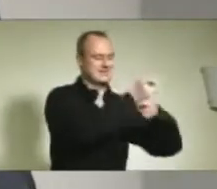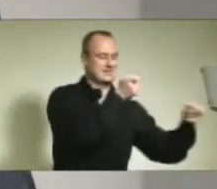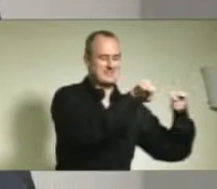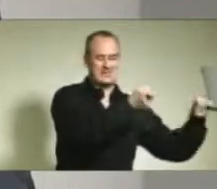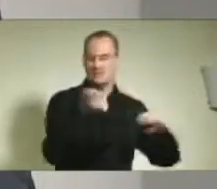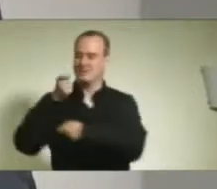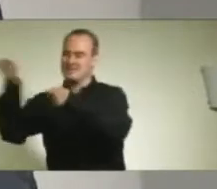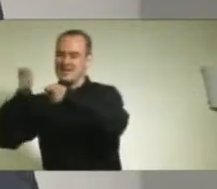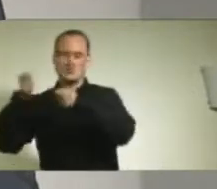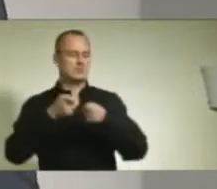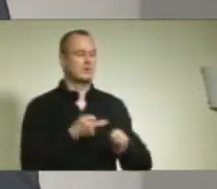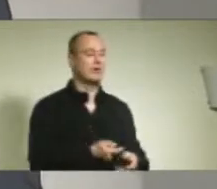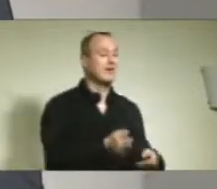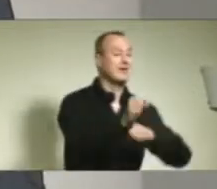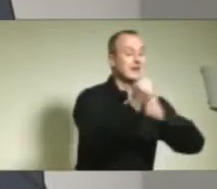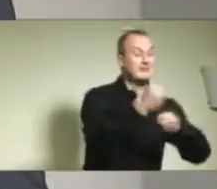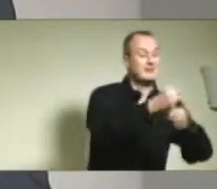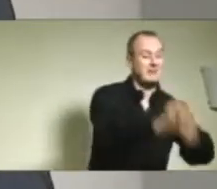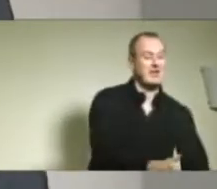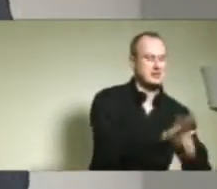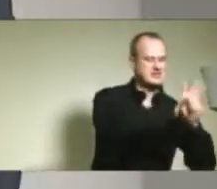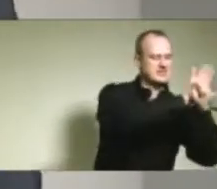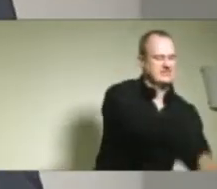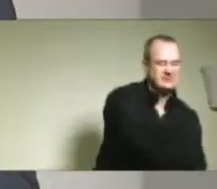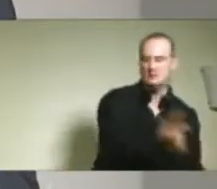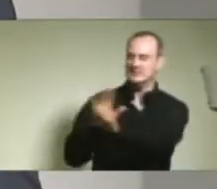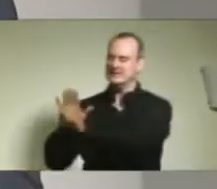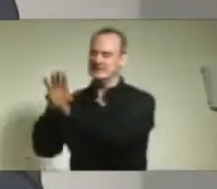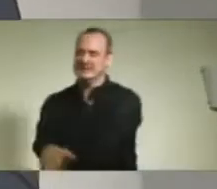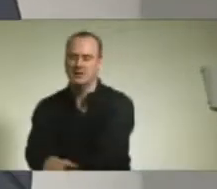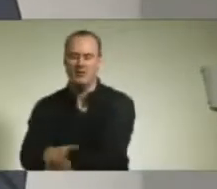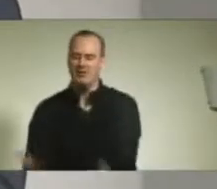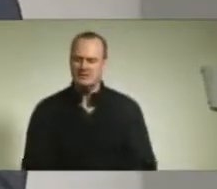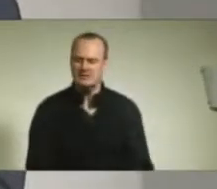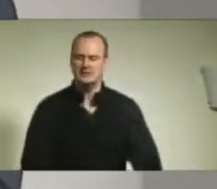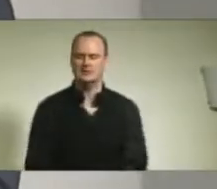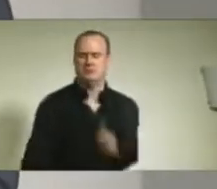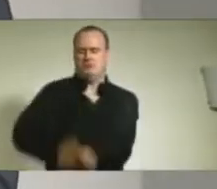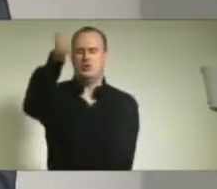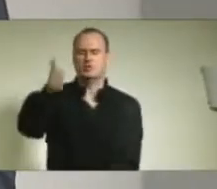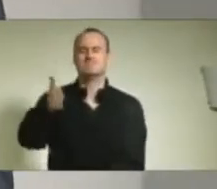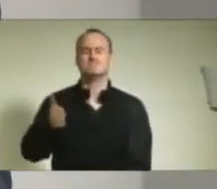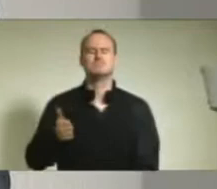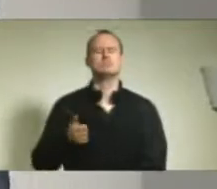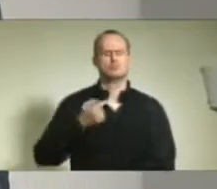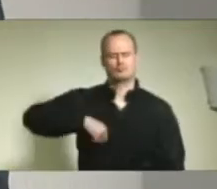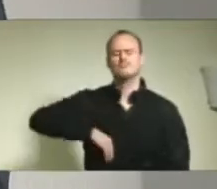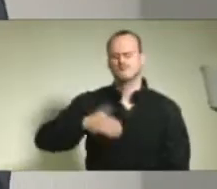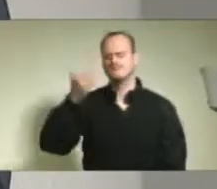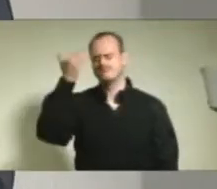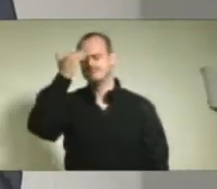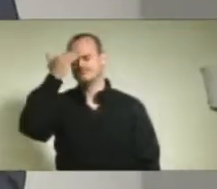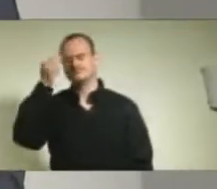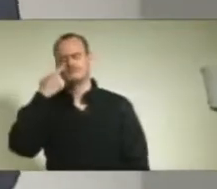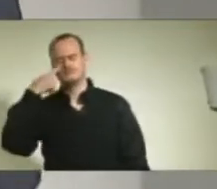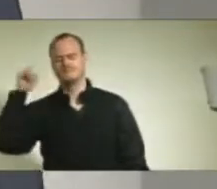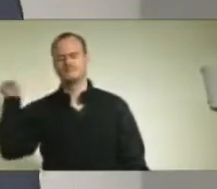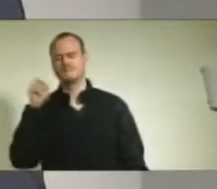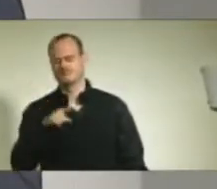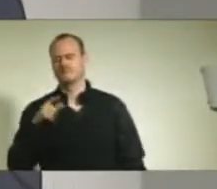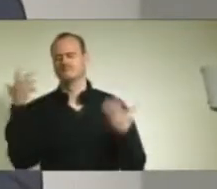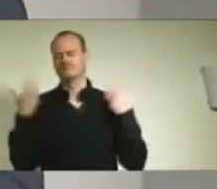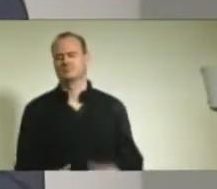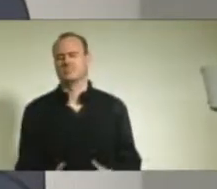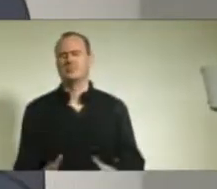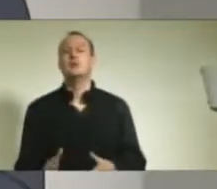pour pressionner les travailleurs, pour qu'on en fasse toujours plus. C'est quelque chose qu'effectivement, on reconnaît ici à Poste Canada, mais